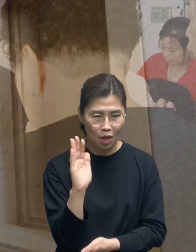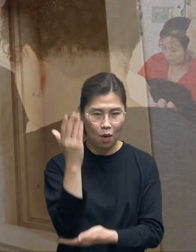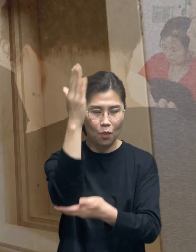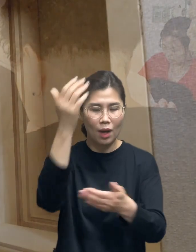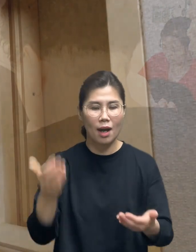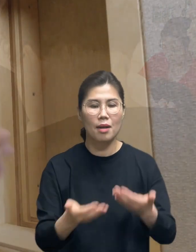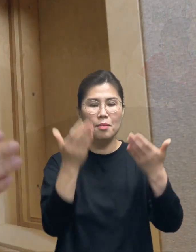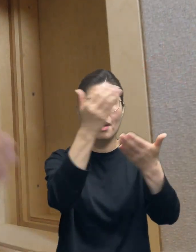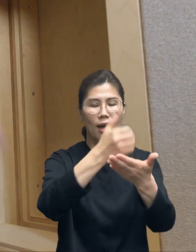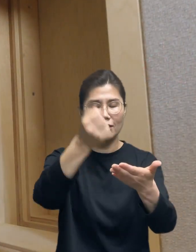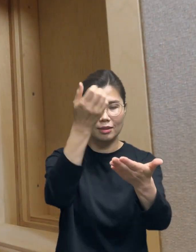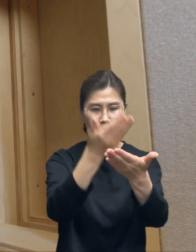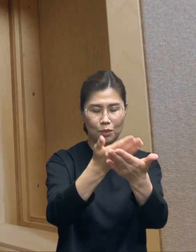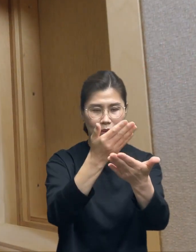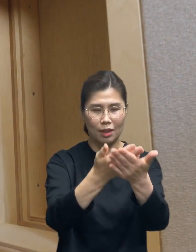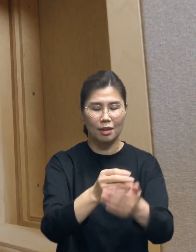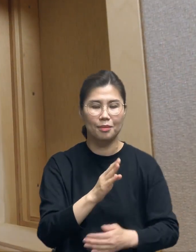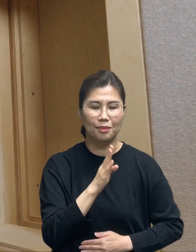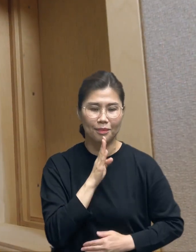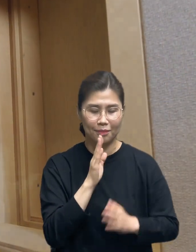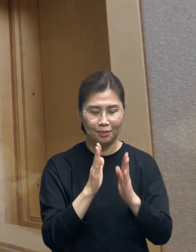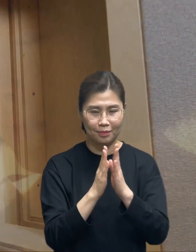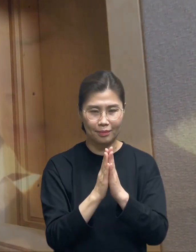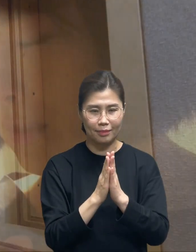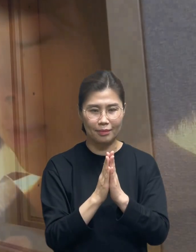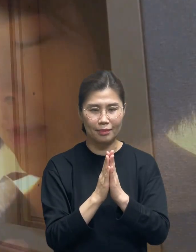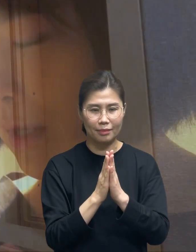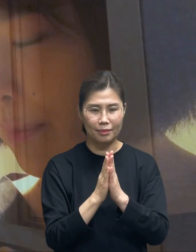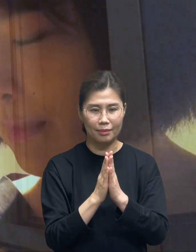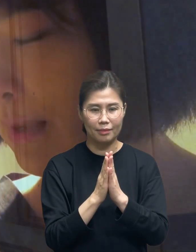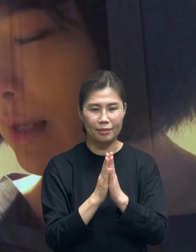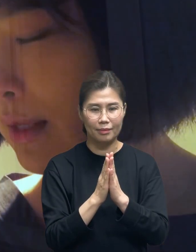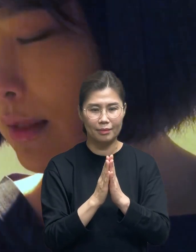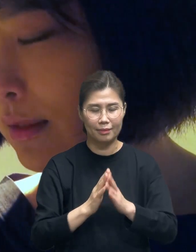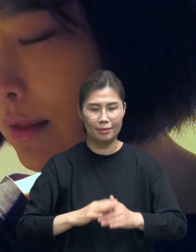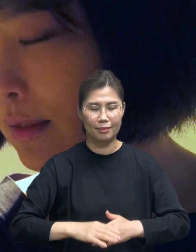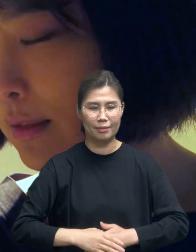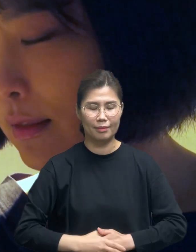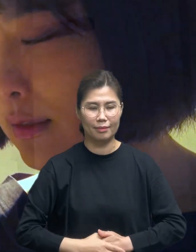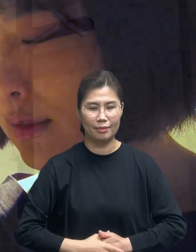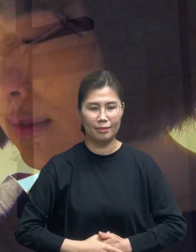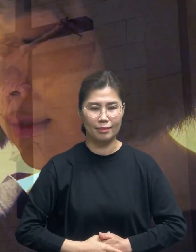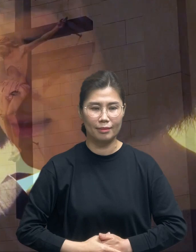드립니다 영광 받으소서 아멘